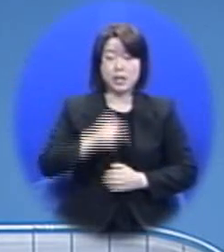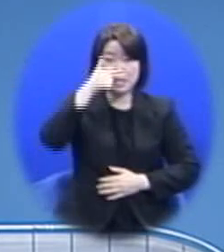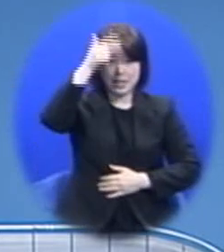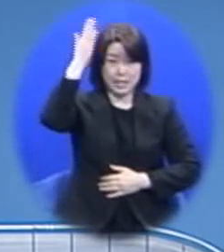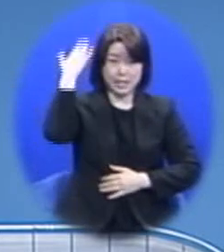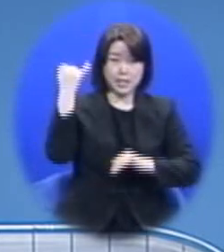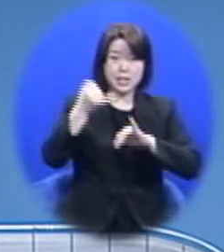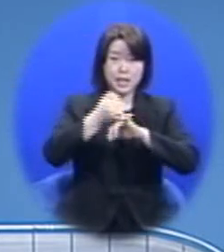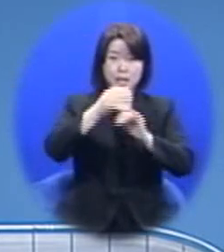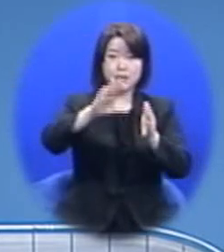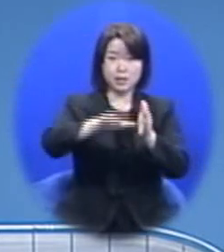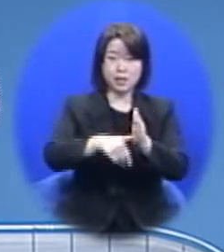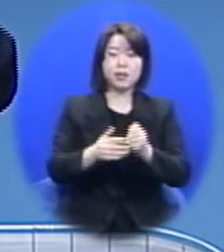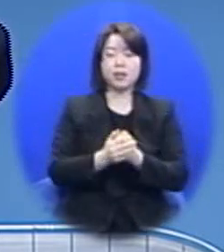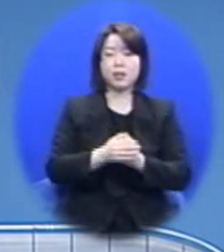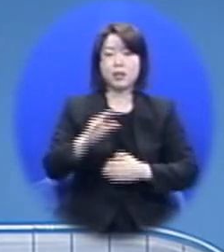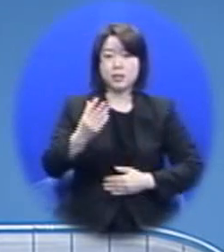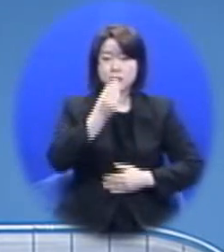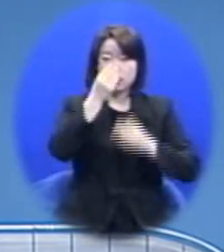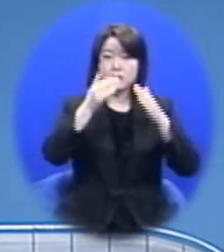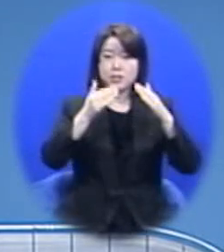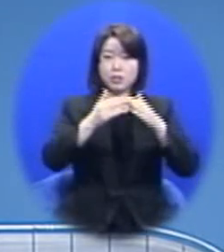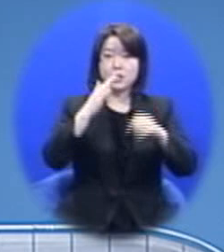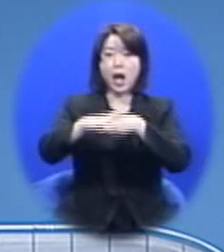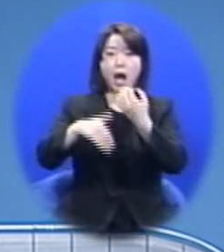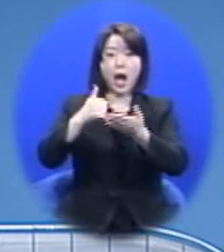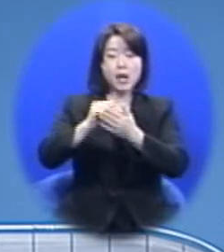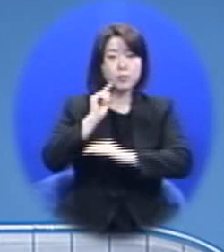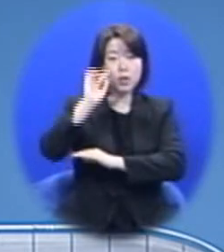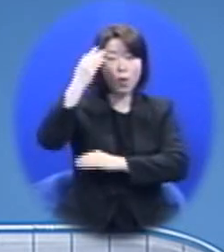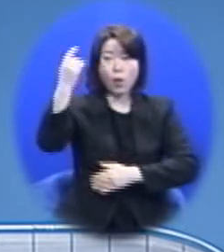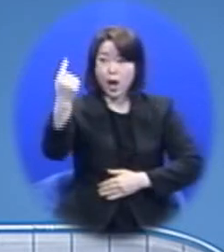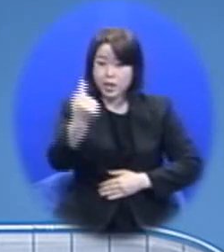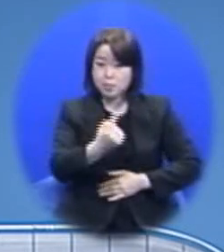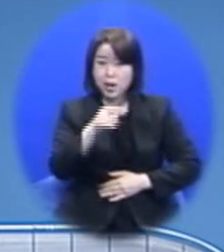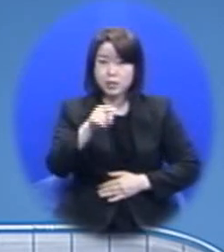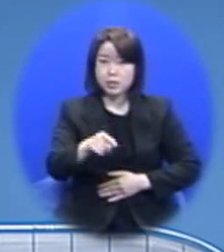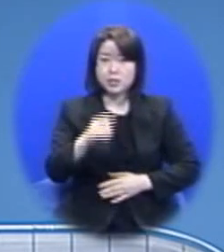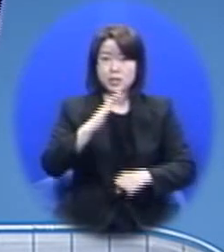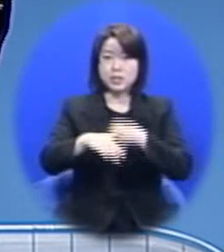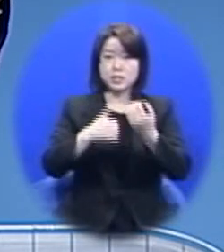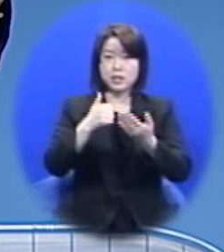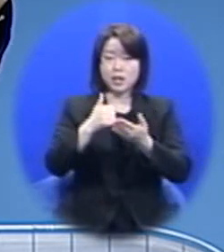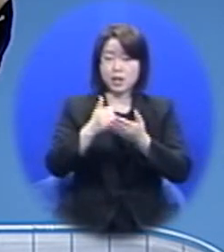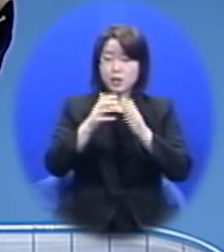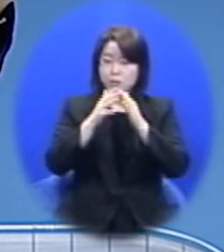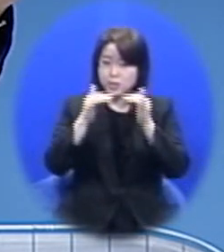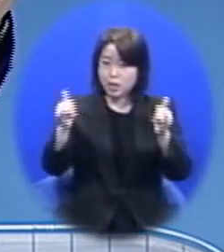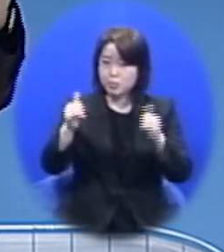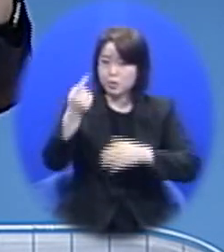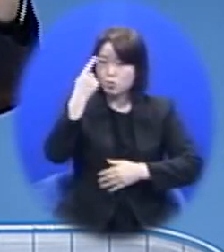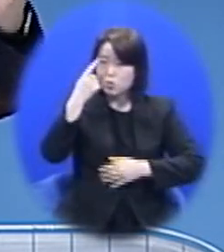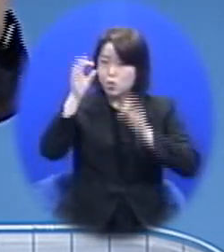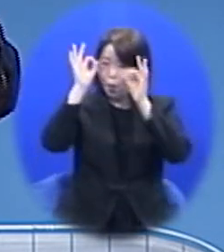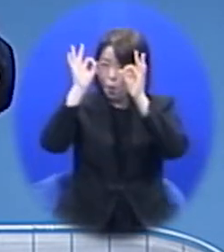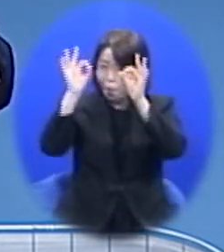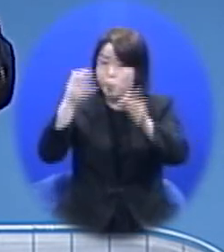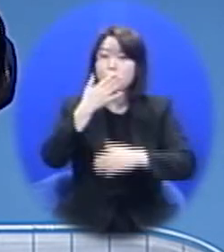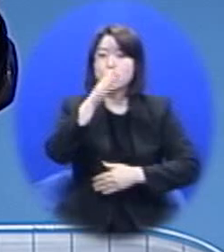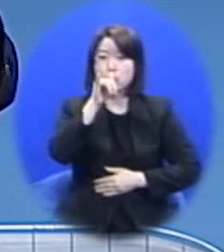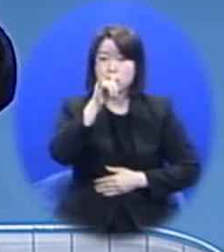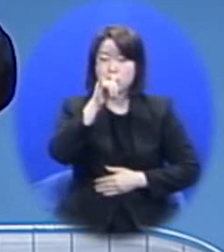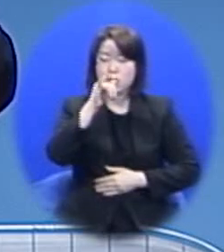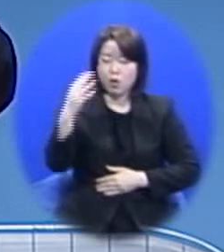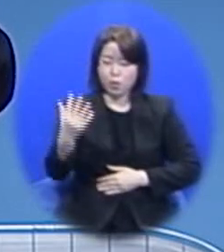구약시대 때는 그 성전에 하나님의 영광이 임하는 것을 사람들이 눈으로 보았습니다. 거룩한